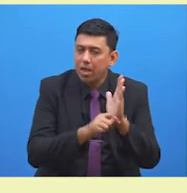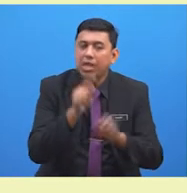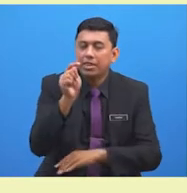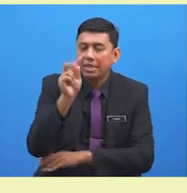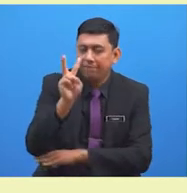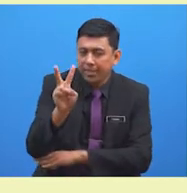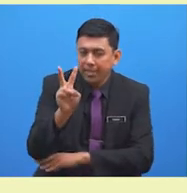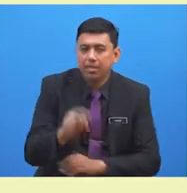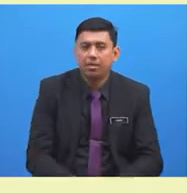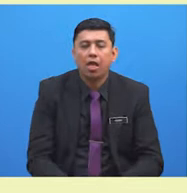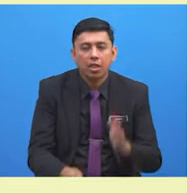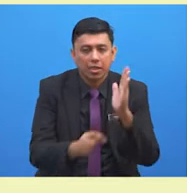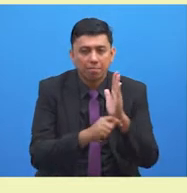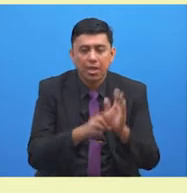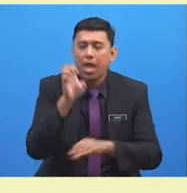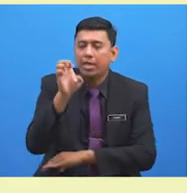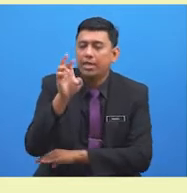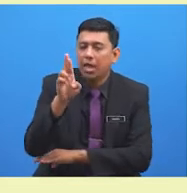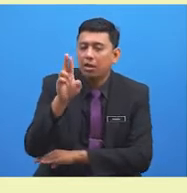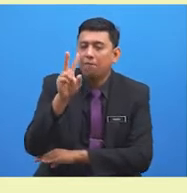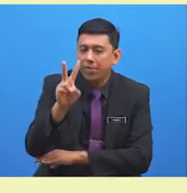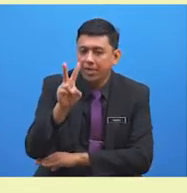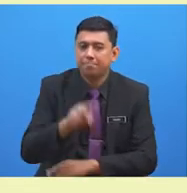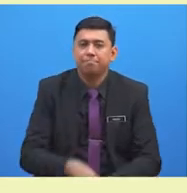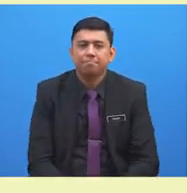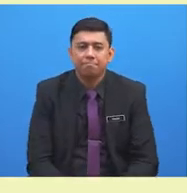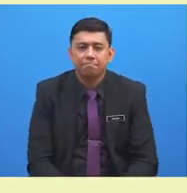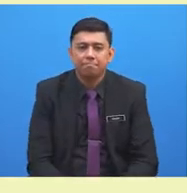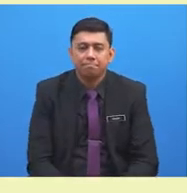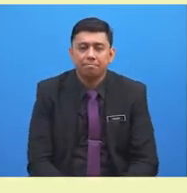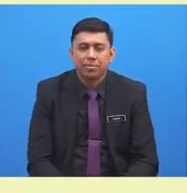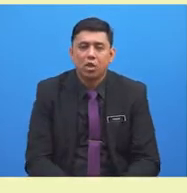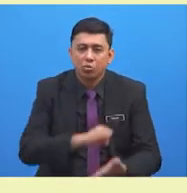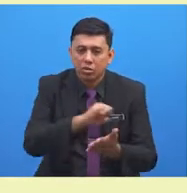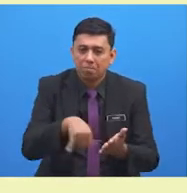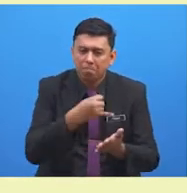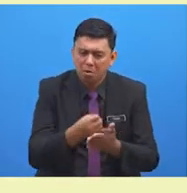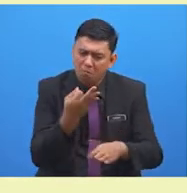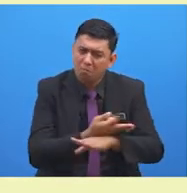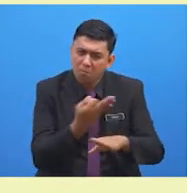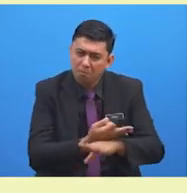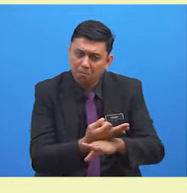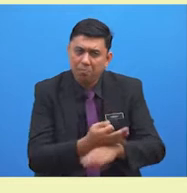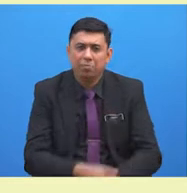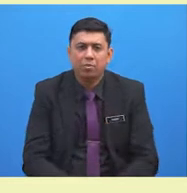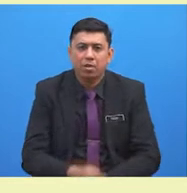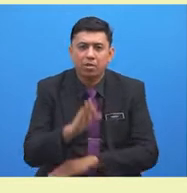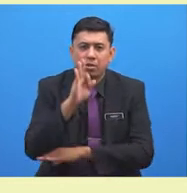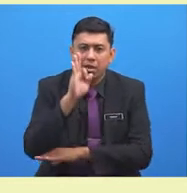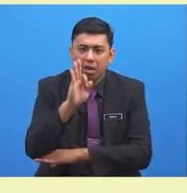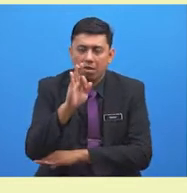Kapasiti baki berfungsi, Functional Residual Capacity atau dikenali sebagai FRC pula,